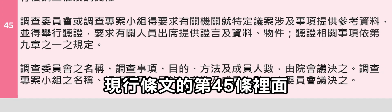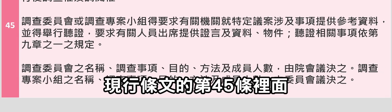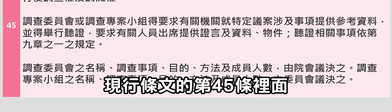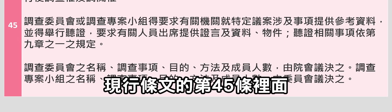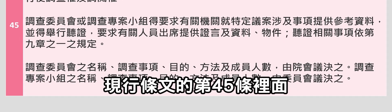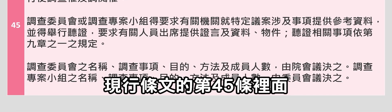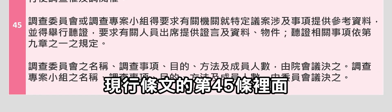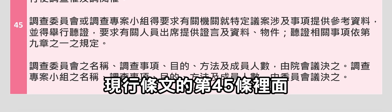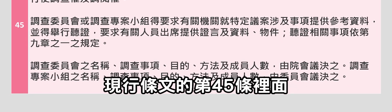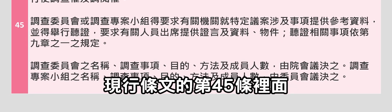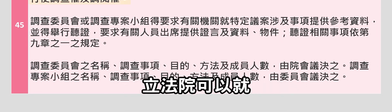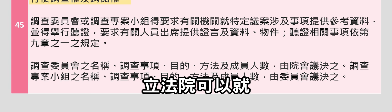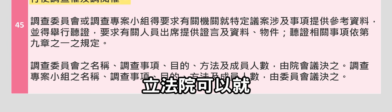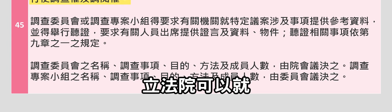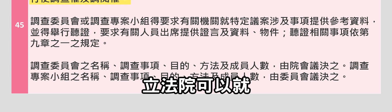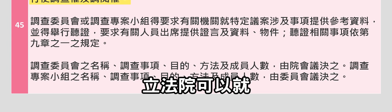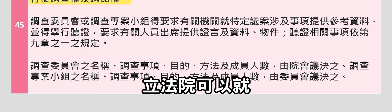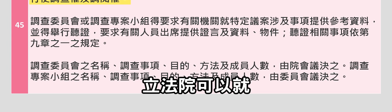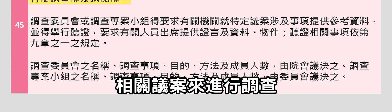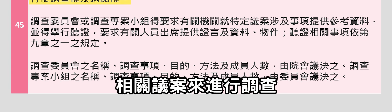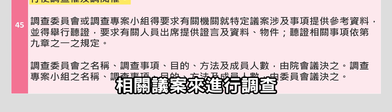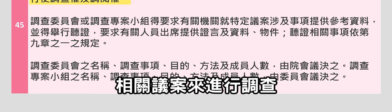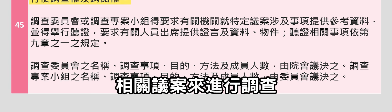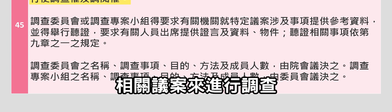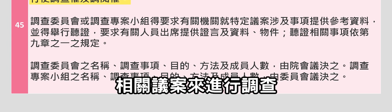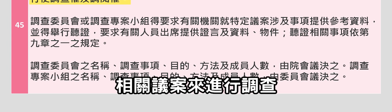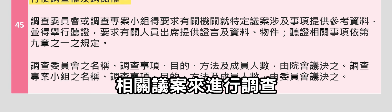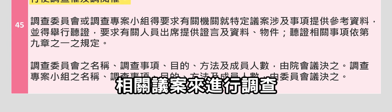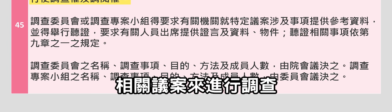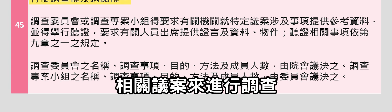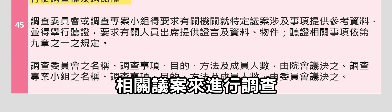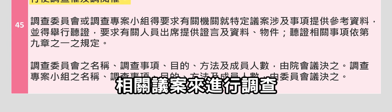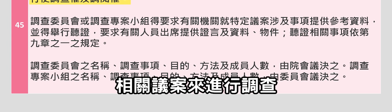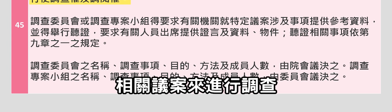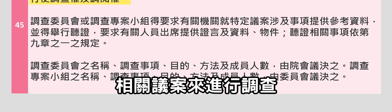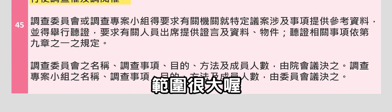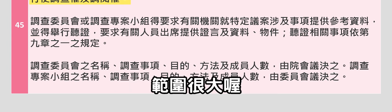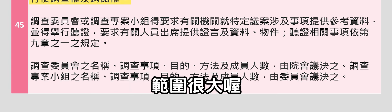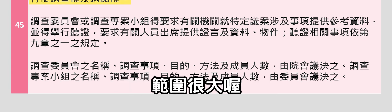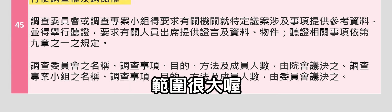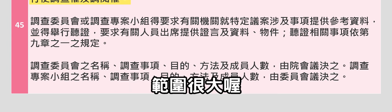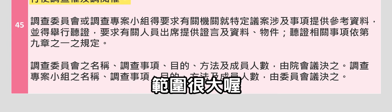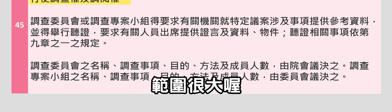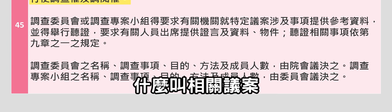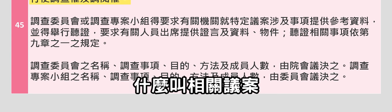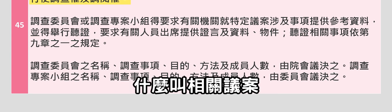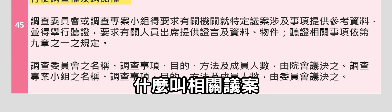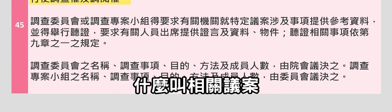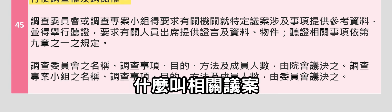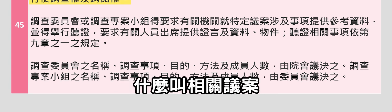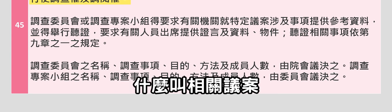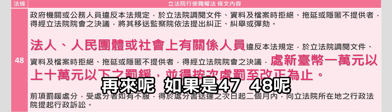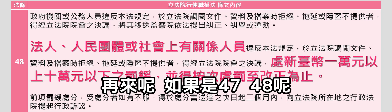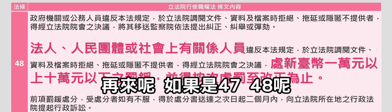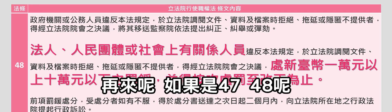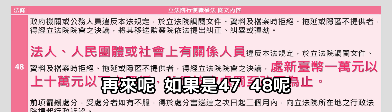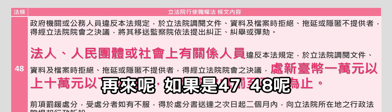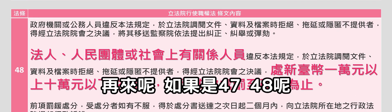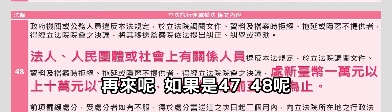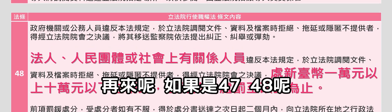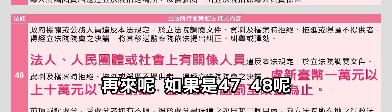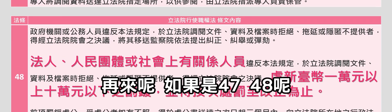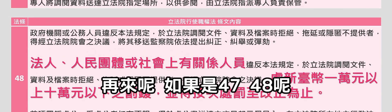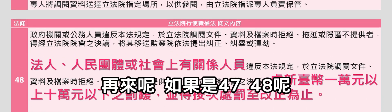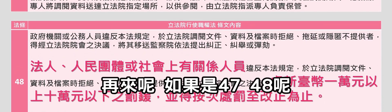行条文的第45条里面，立法院可以就相关议案来进行调查，范围很大哦。什么叫相关议案？再来呢，如